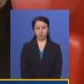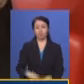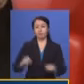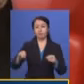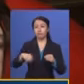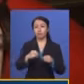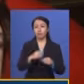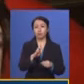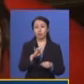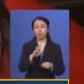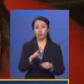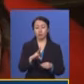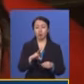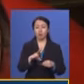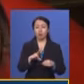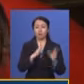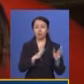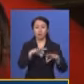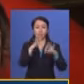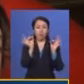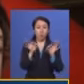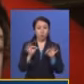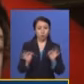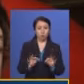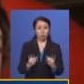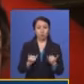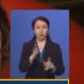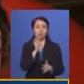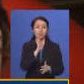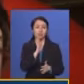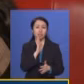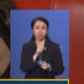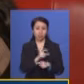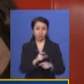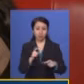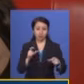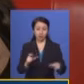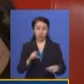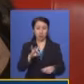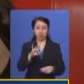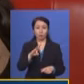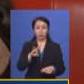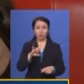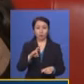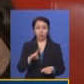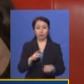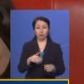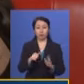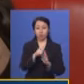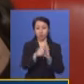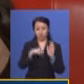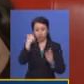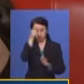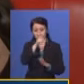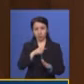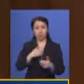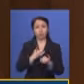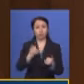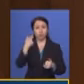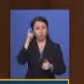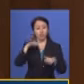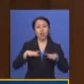Вышивка бисером – этот вид искусства, присущ в основном прекрасной половине человечества. Гузаль Мухамеджановой всего 16, а она уже